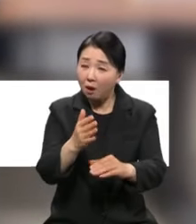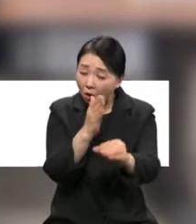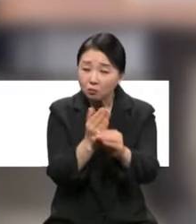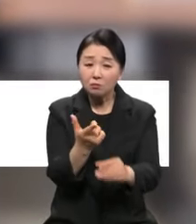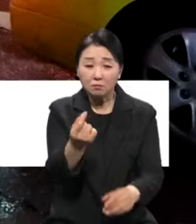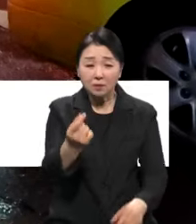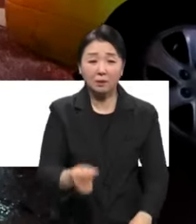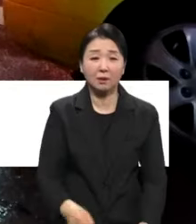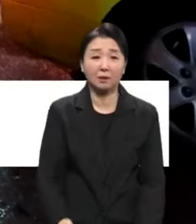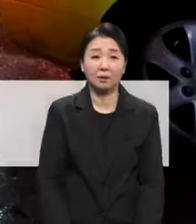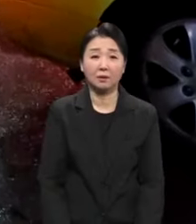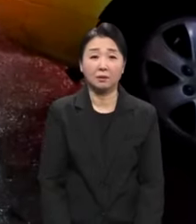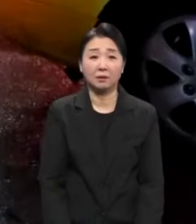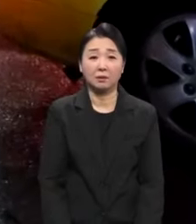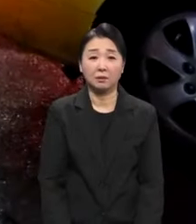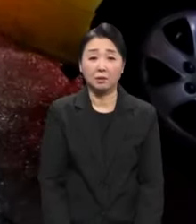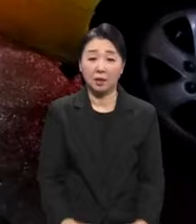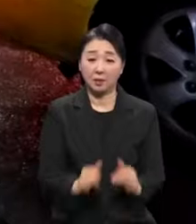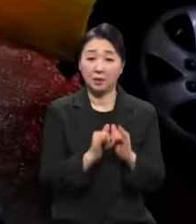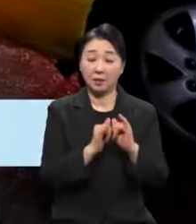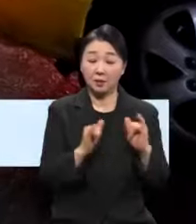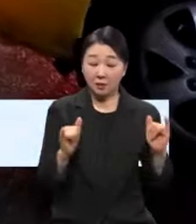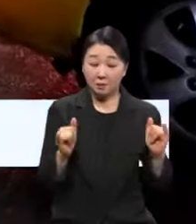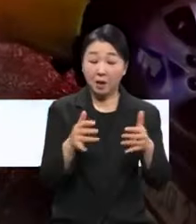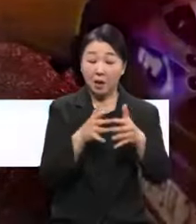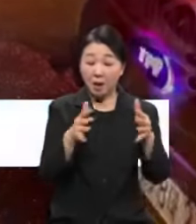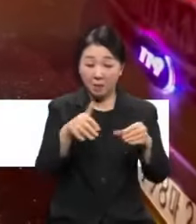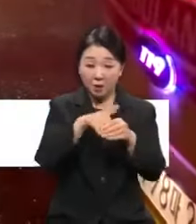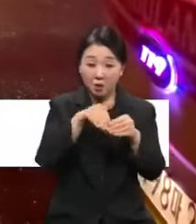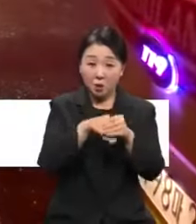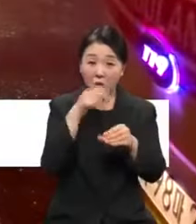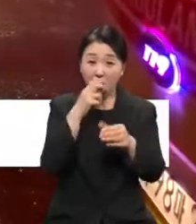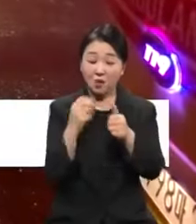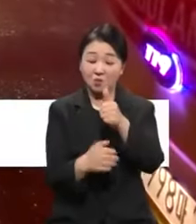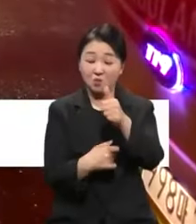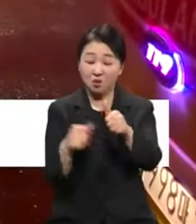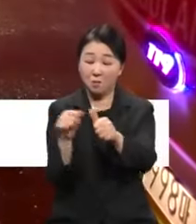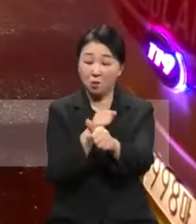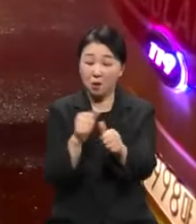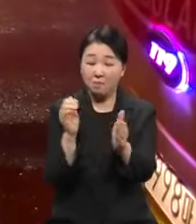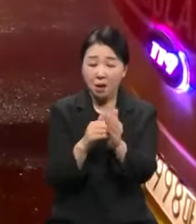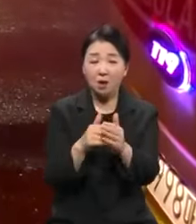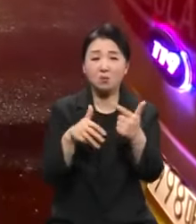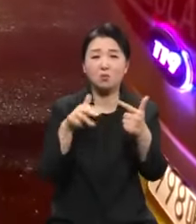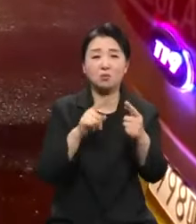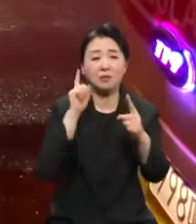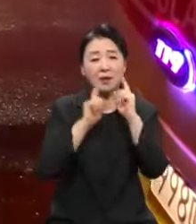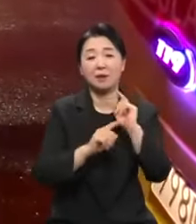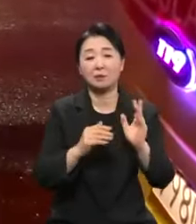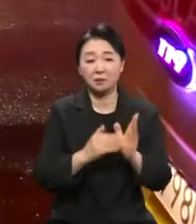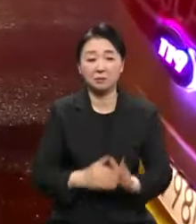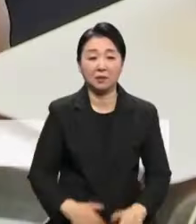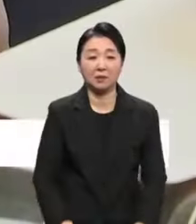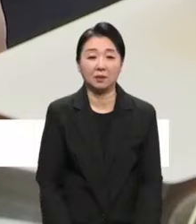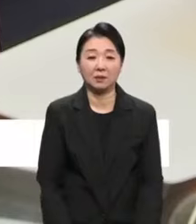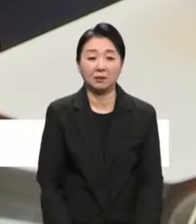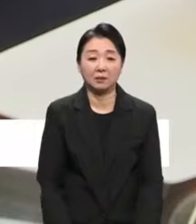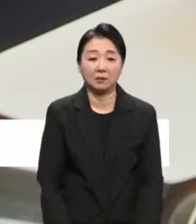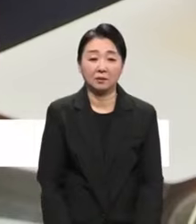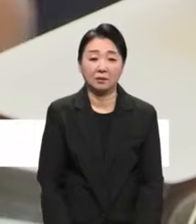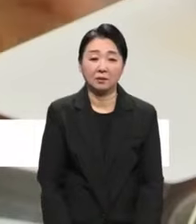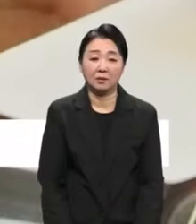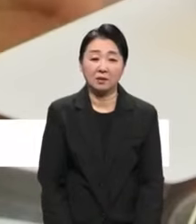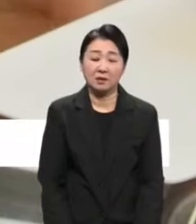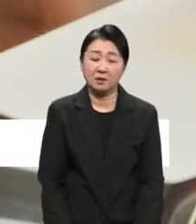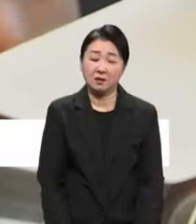거예요. 한 주민이 아파트 선거관리위원을 폭행해 전치 6주가 나오기도 했습니다. 달라들어서 아가슴을 머리로